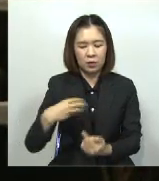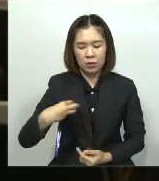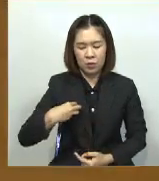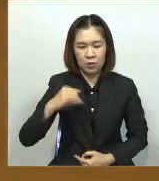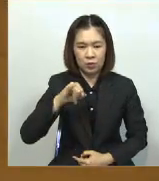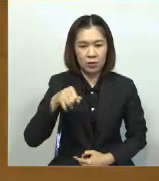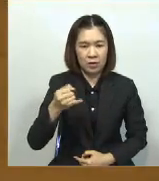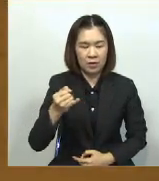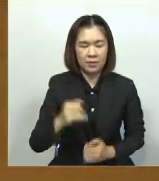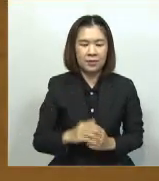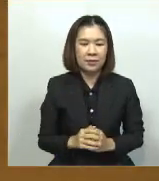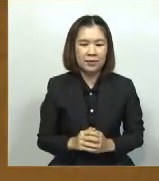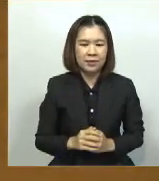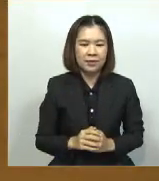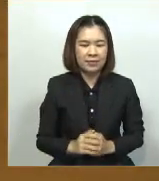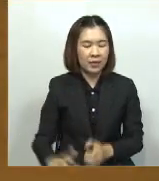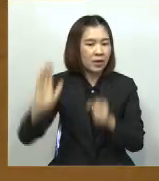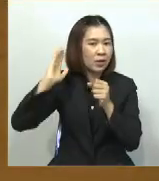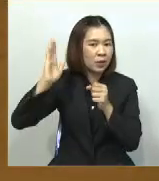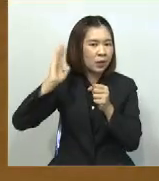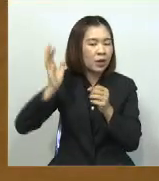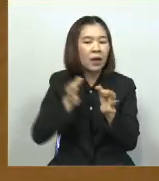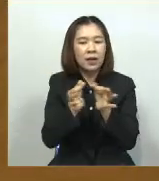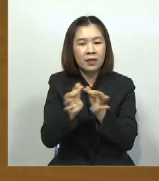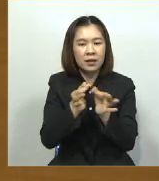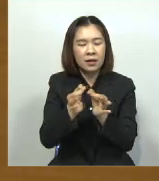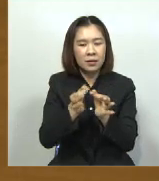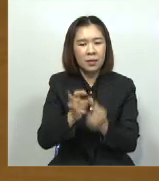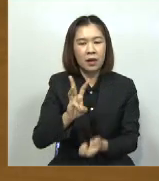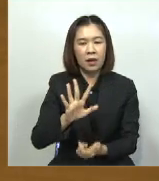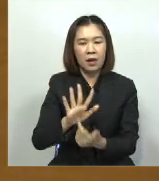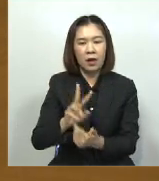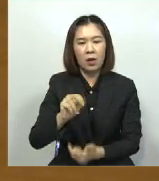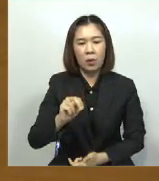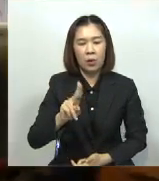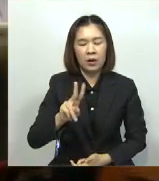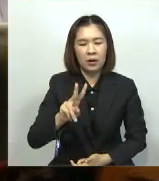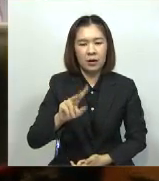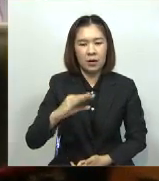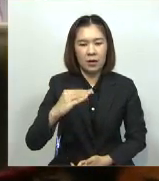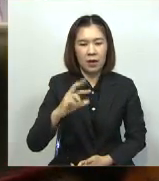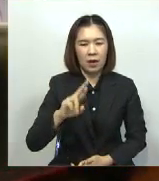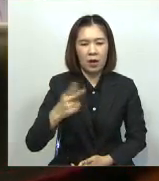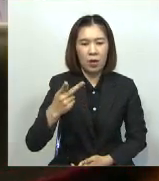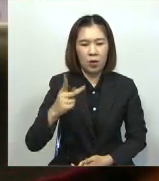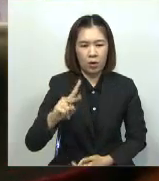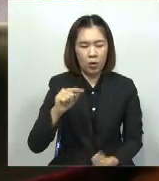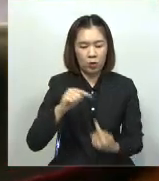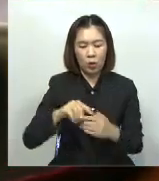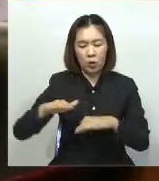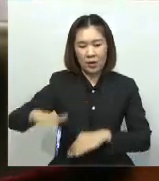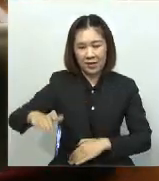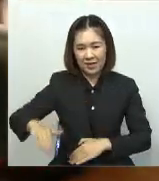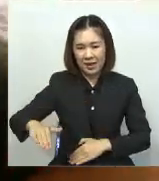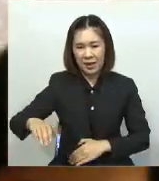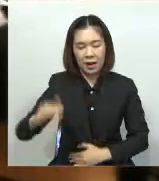าลงกรณ์มหาวิทยาลัยท่านมาบรรยายในหัวข้อวัณโรคในเด็กและวัณโรคในผู้ใหญ่โดยบอกว่าวัณโรค